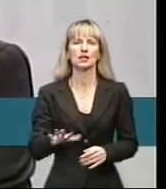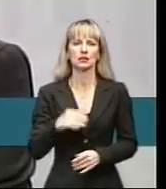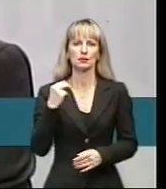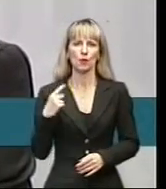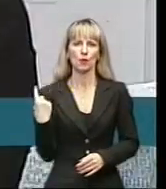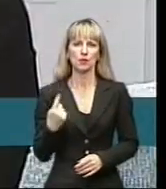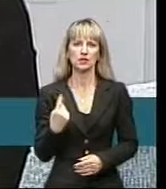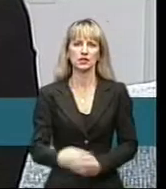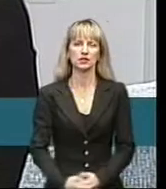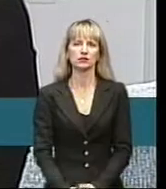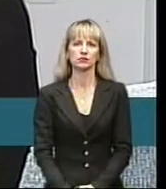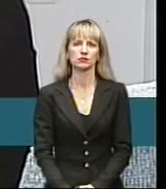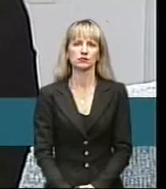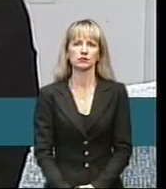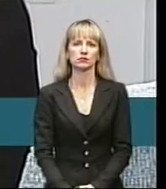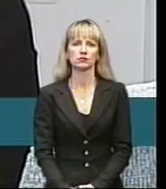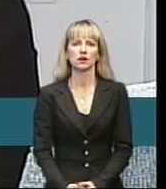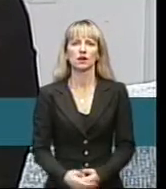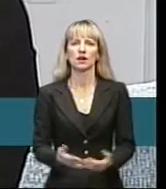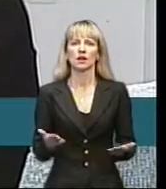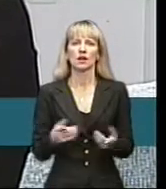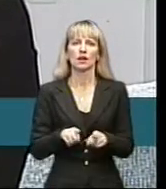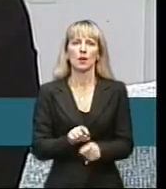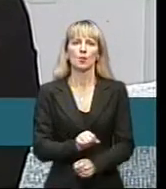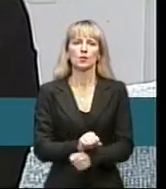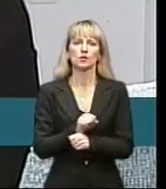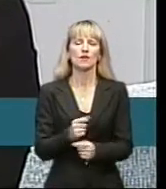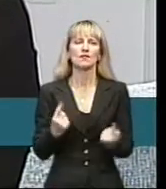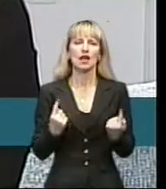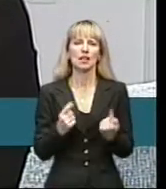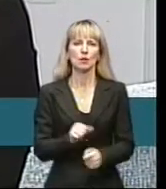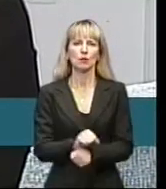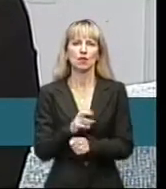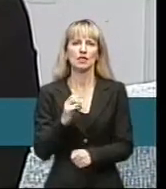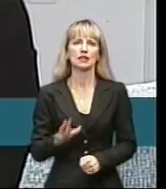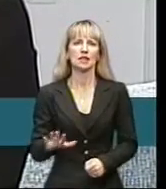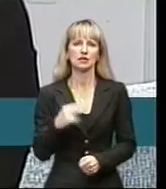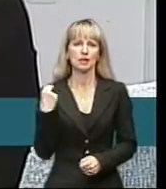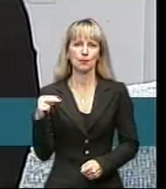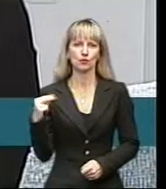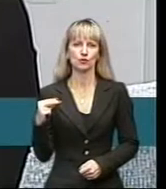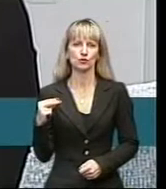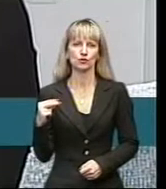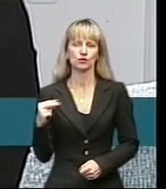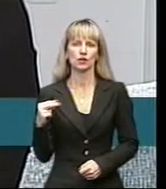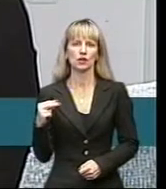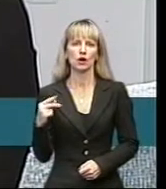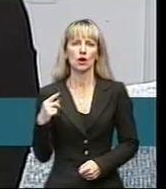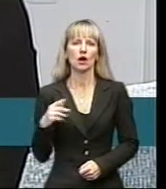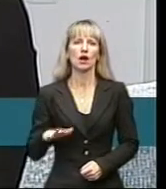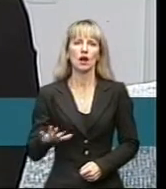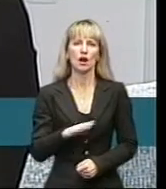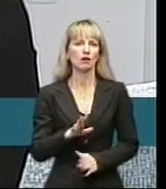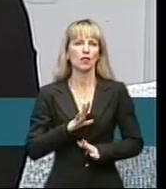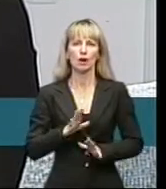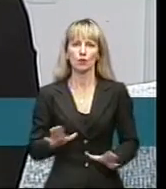області? Як таких бунтів, великих повстань на території Запоріжжя, Запорізького краю,